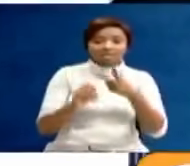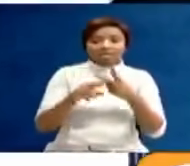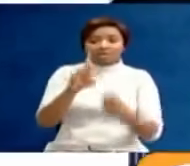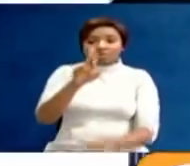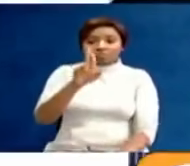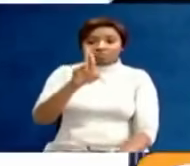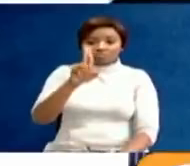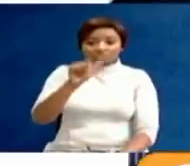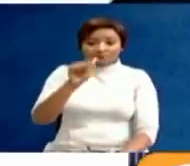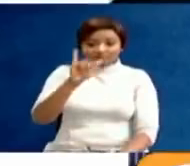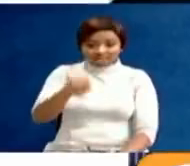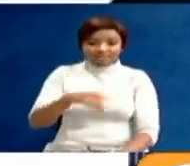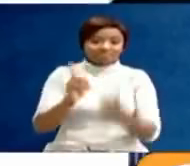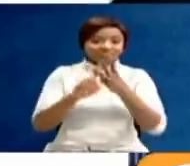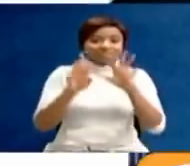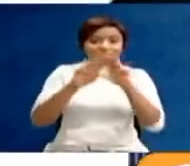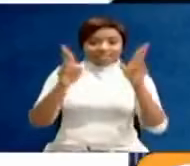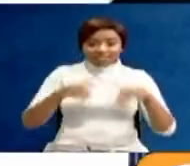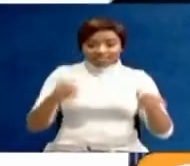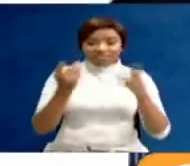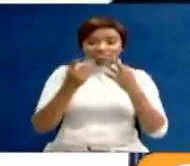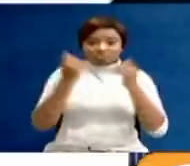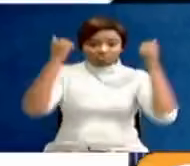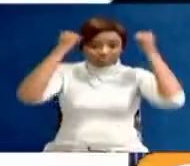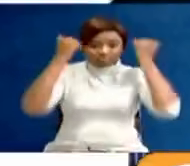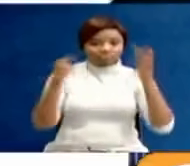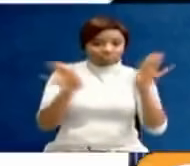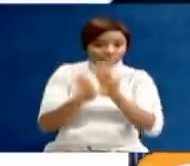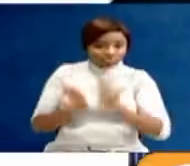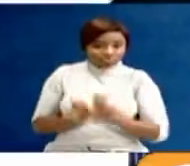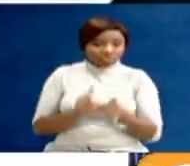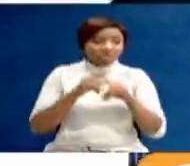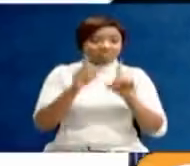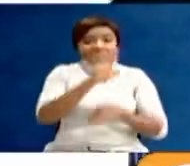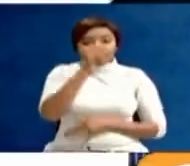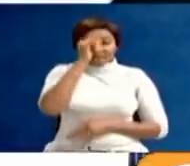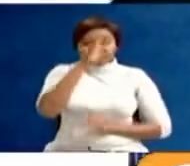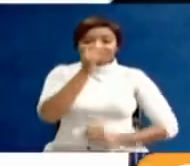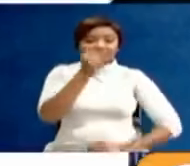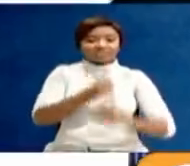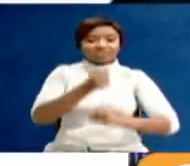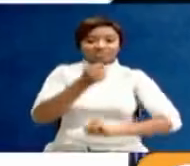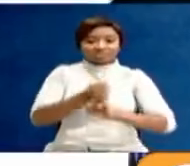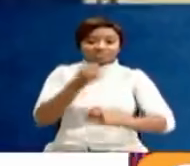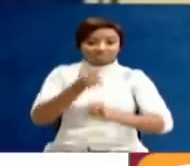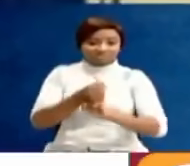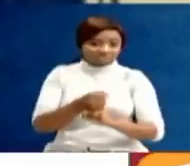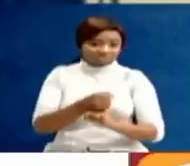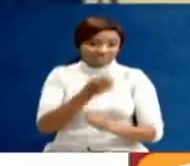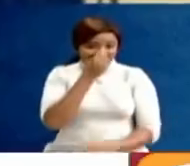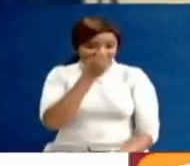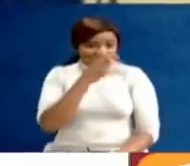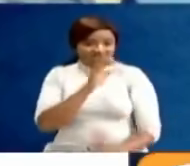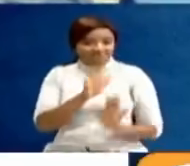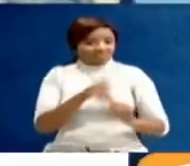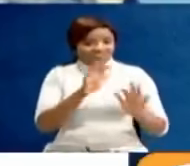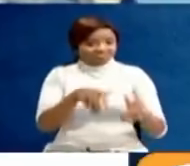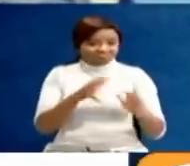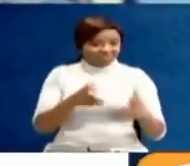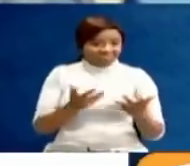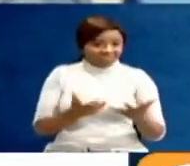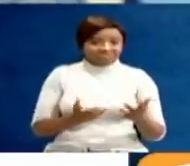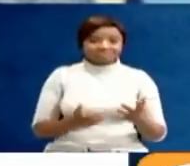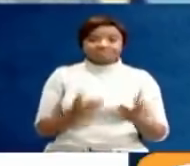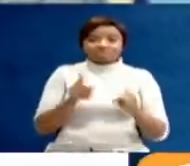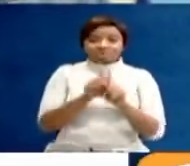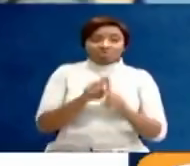kimevurugika, masoko ya kimataifa yalifungwa, lakini serikali imeunga mkono wakulima wa maua. Tangu janga la